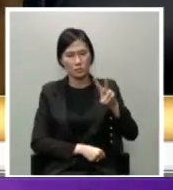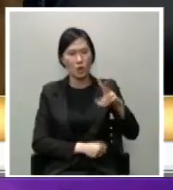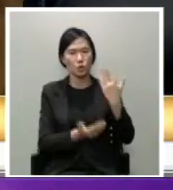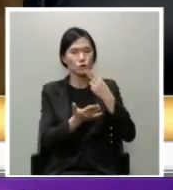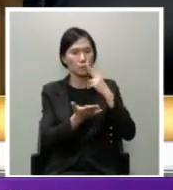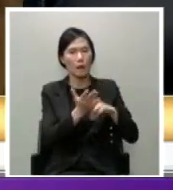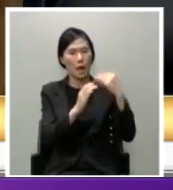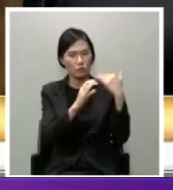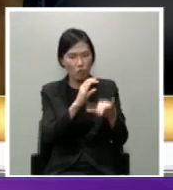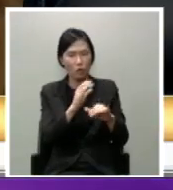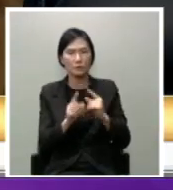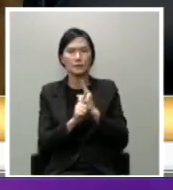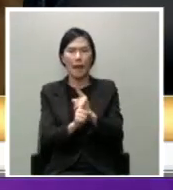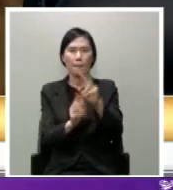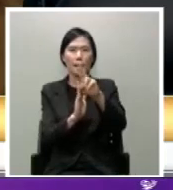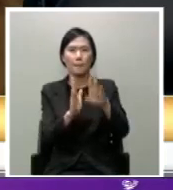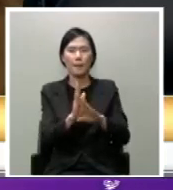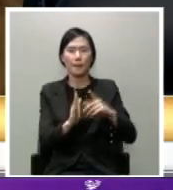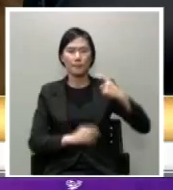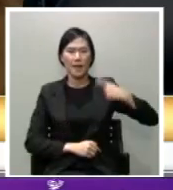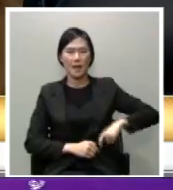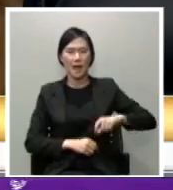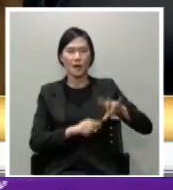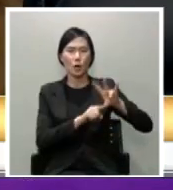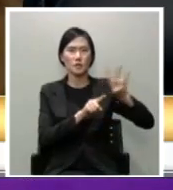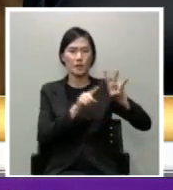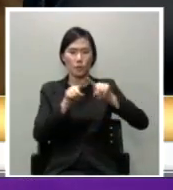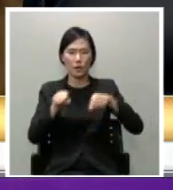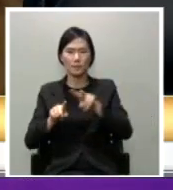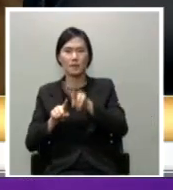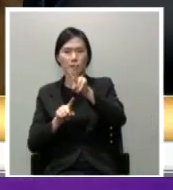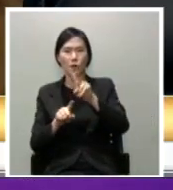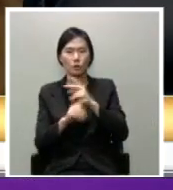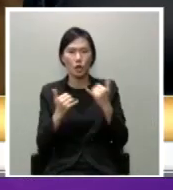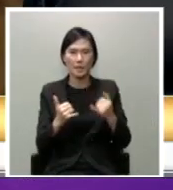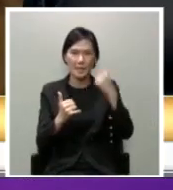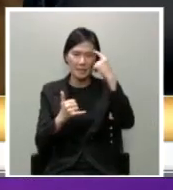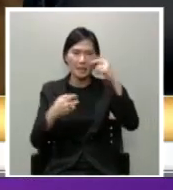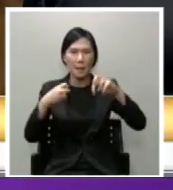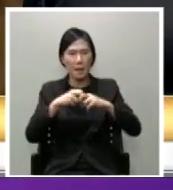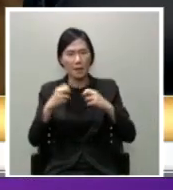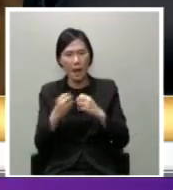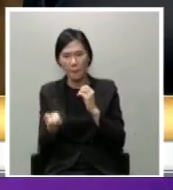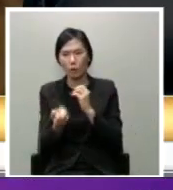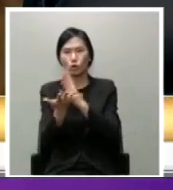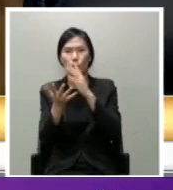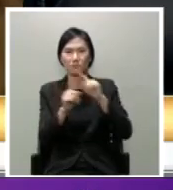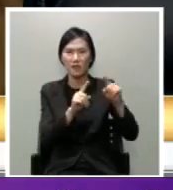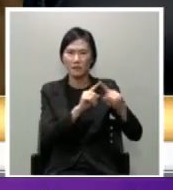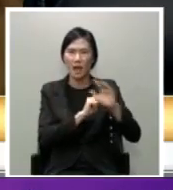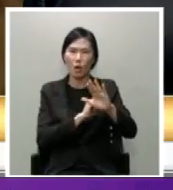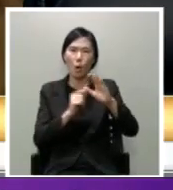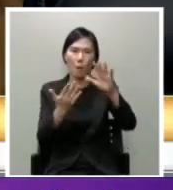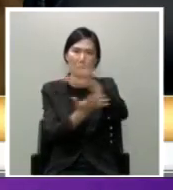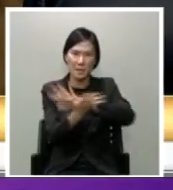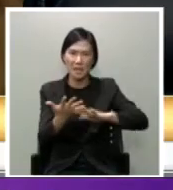บับหนึ่งทำมาตามระเบียบอัยการข้อ7วงเล็บ2นี่แหละครับว่าบัดนี้เกิดเรื่องอันกระทบต่อผลประโยชน์อันสำคัญของประเท